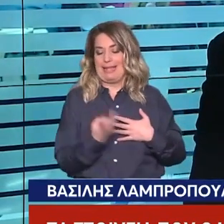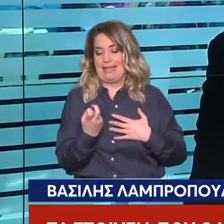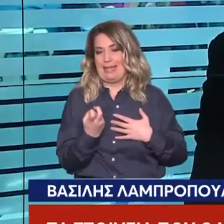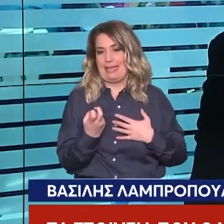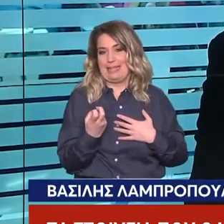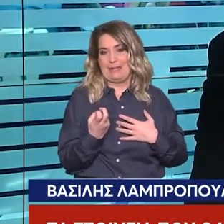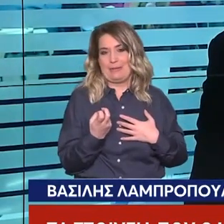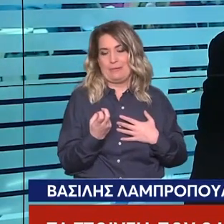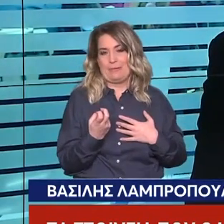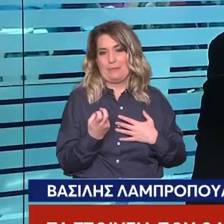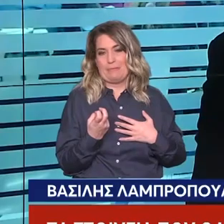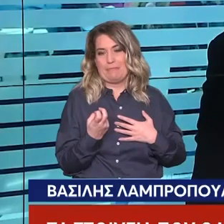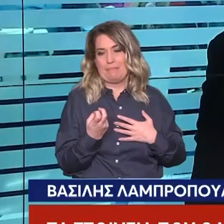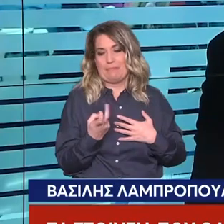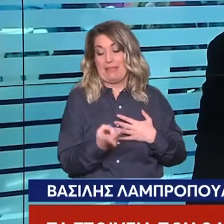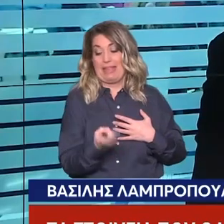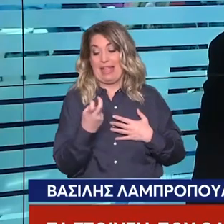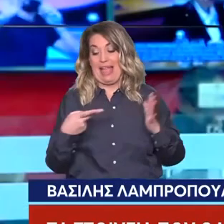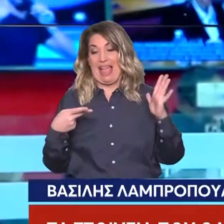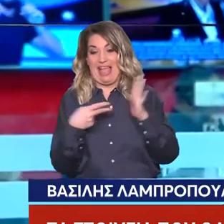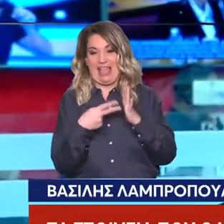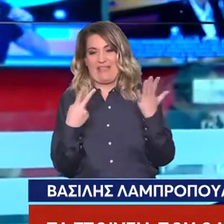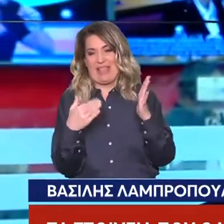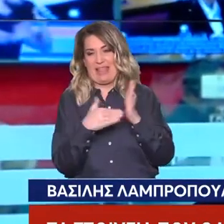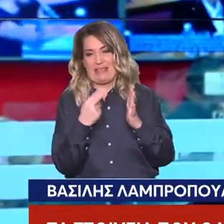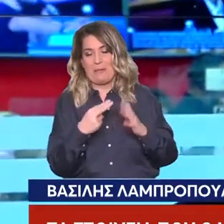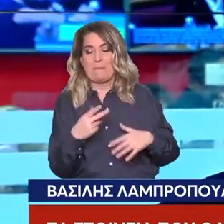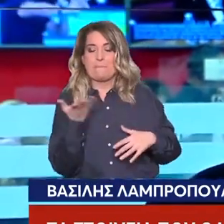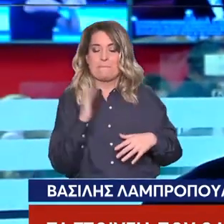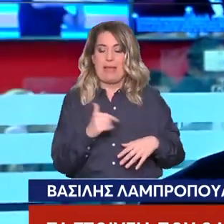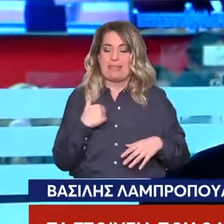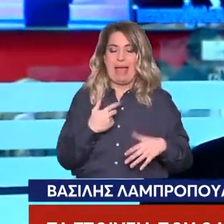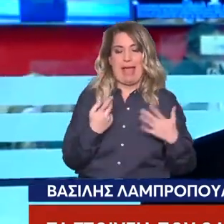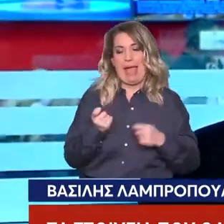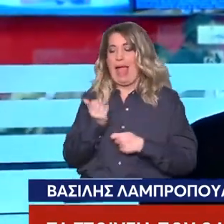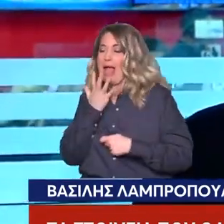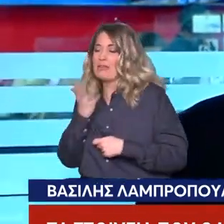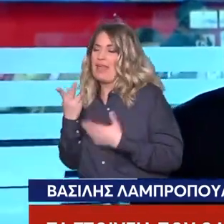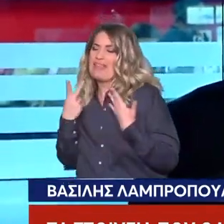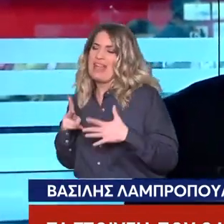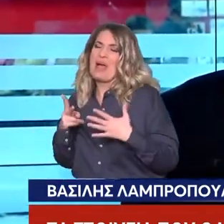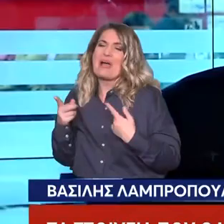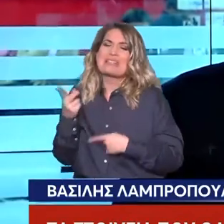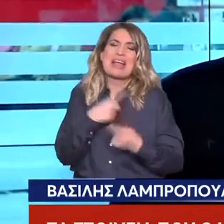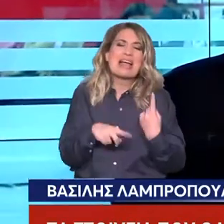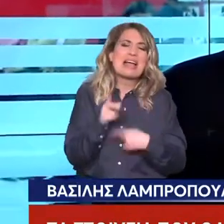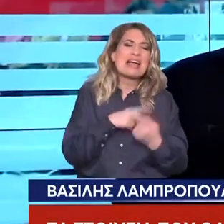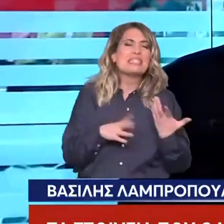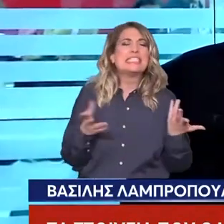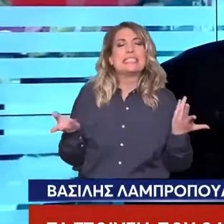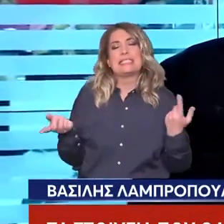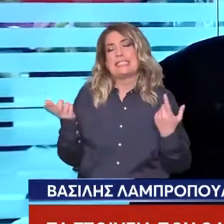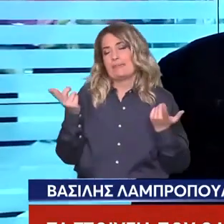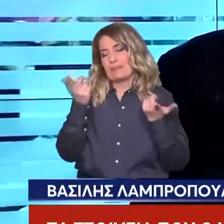τη σύντροφό του, από τη σύντροφό μου, γιατί με ήλεγχε οικονομικά, και να τα δικαιολογήσω. Όλα αυτά βέβαια είναι σαθρές δικαιολογίες, είναι